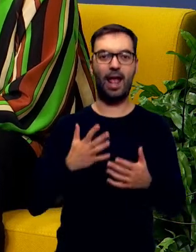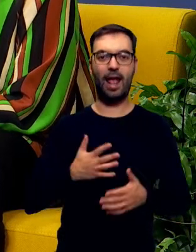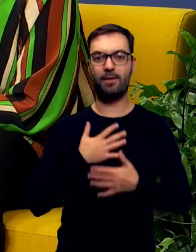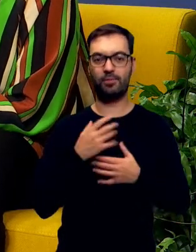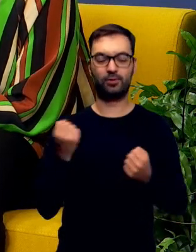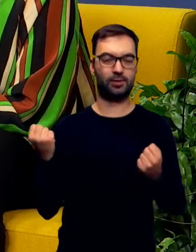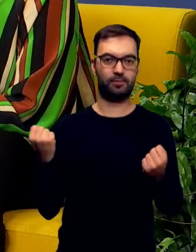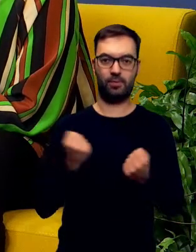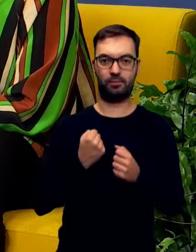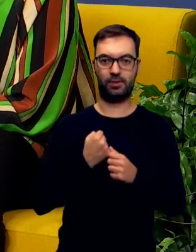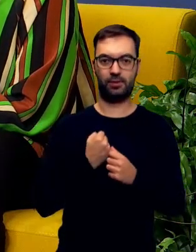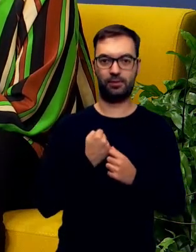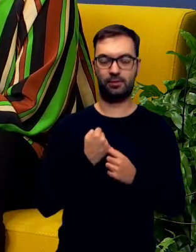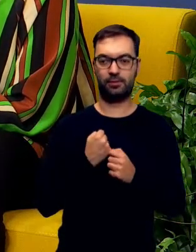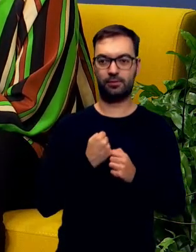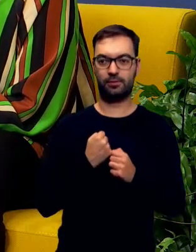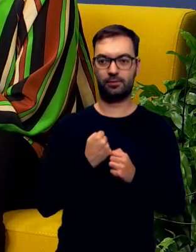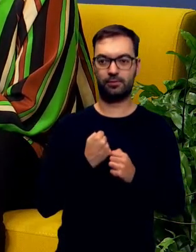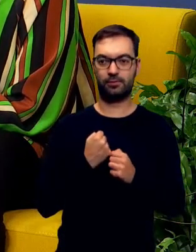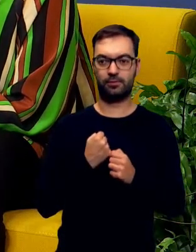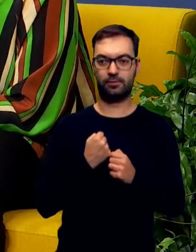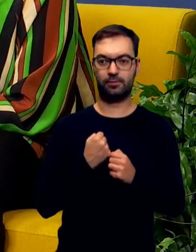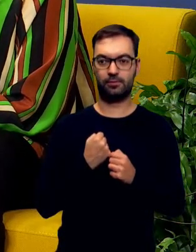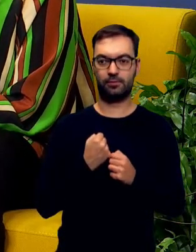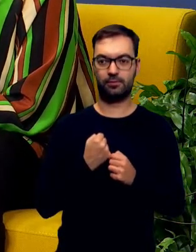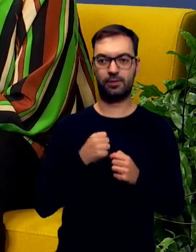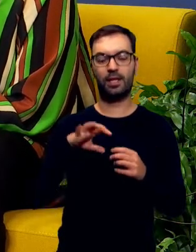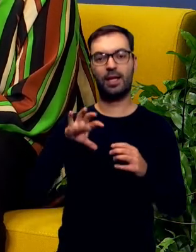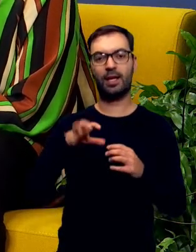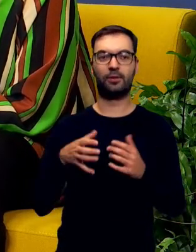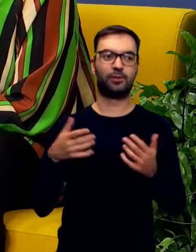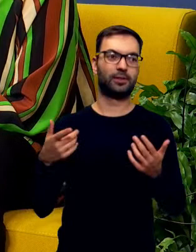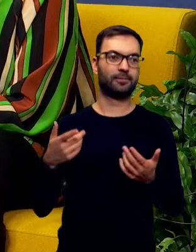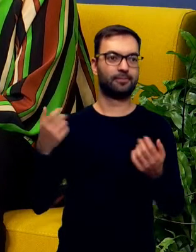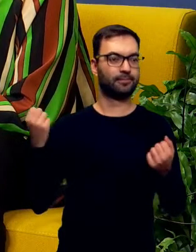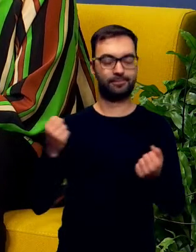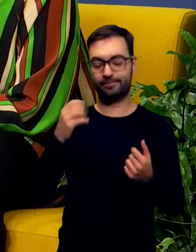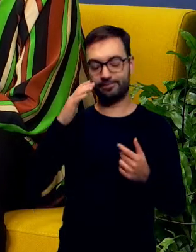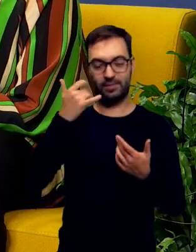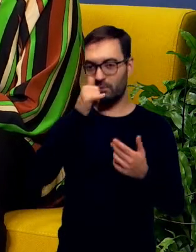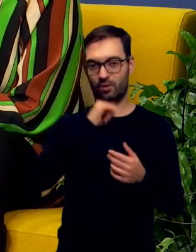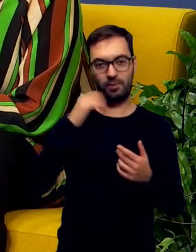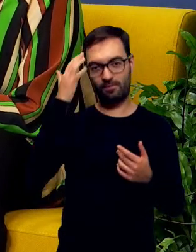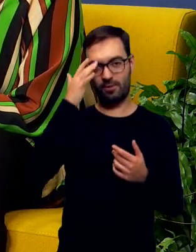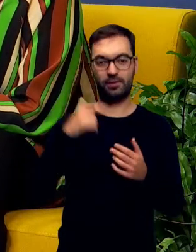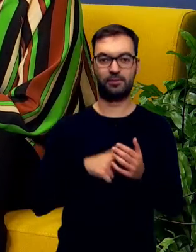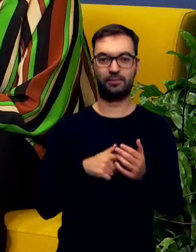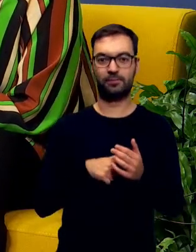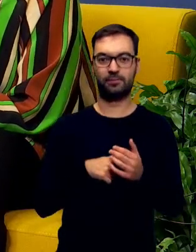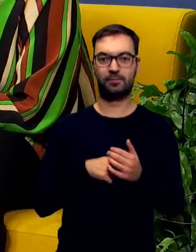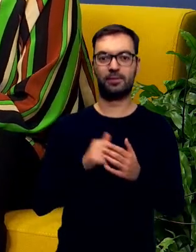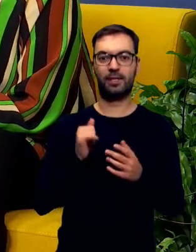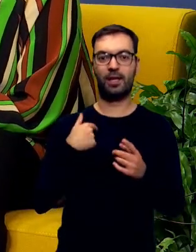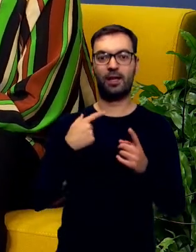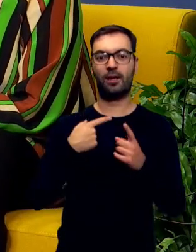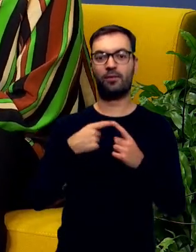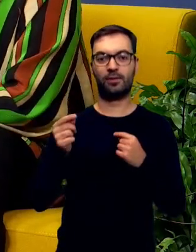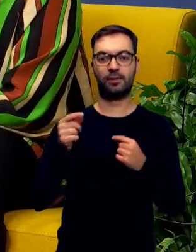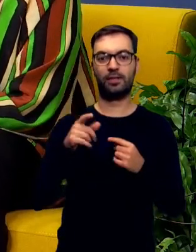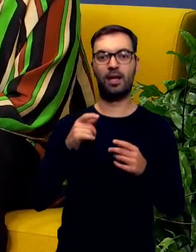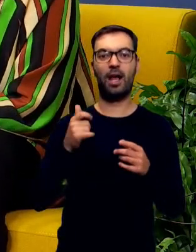mm-hmm. taki no, gatunek tego jest niewyobrażalny. I jak odsyłałam